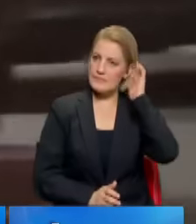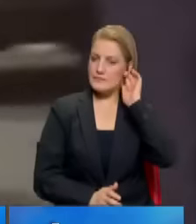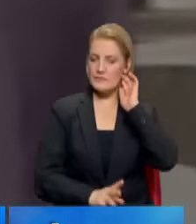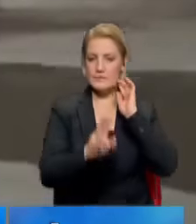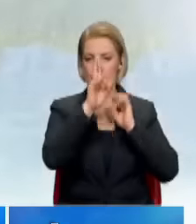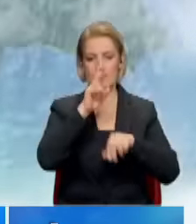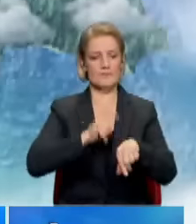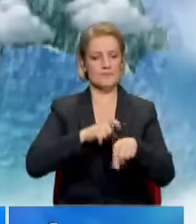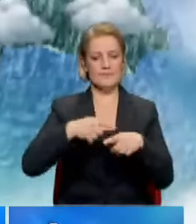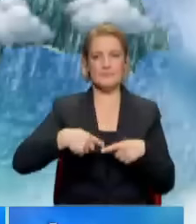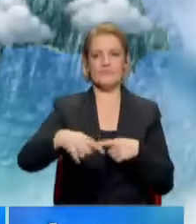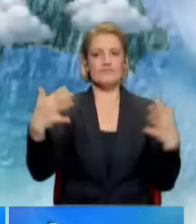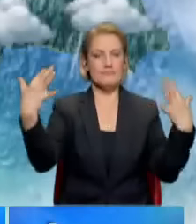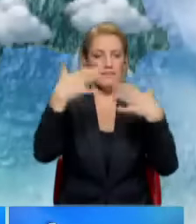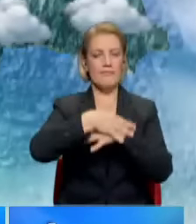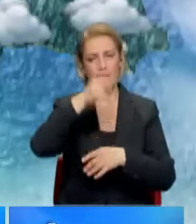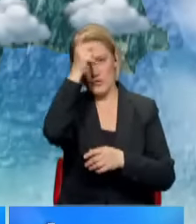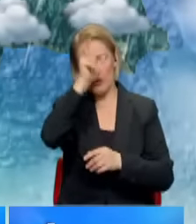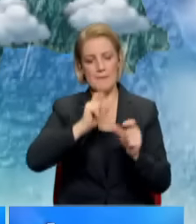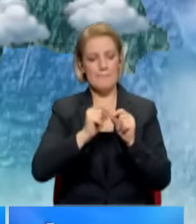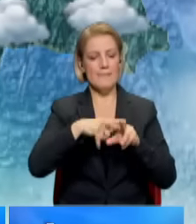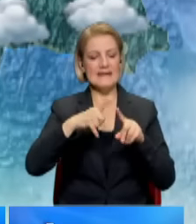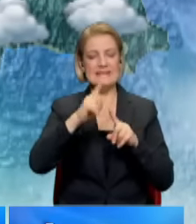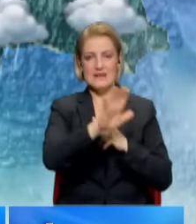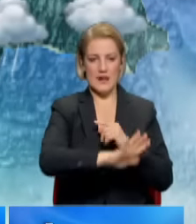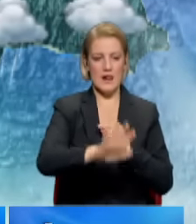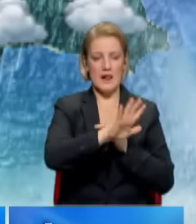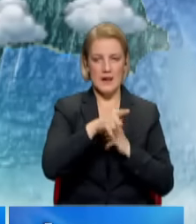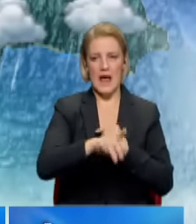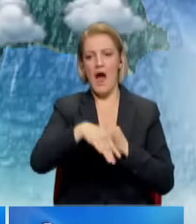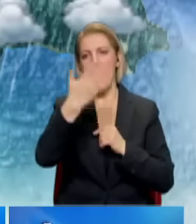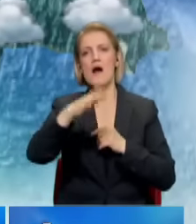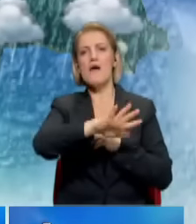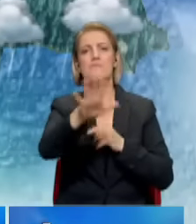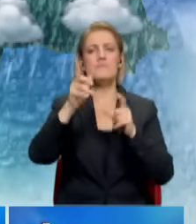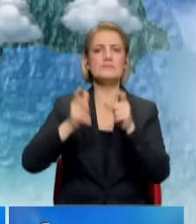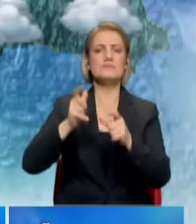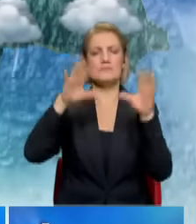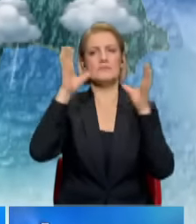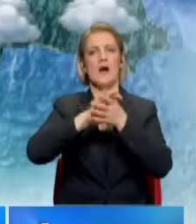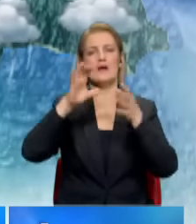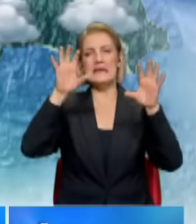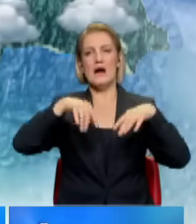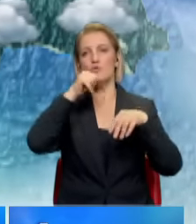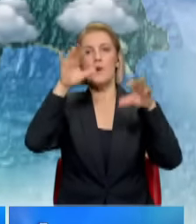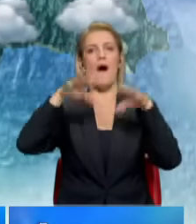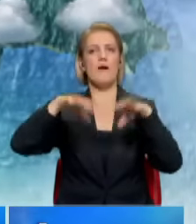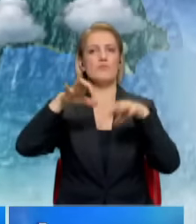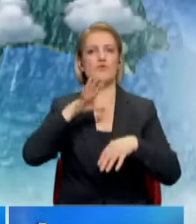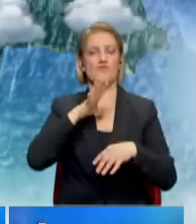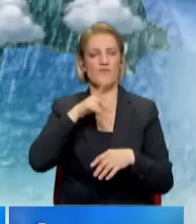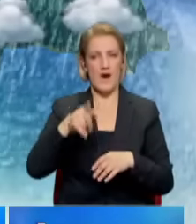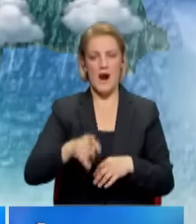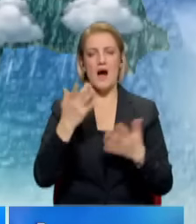Öğle saatlerinden itibaren akşama kadar yurdun batı ve kıyı Ege bölgeleri hariç her yerde yağış var bugün. Hava sıcaklığında önemli bir değişim